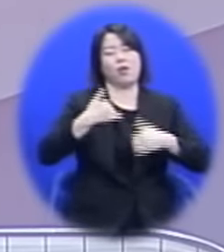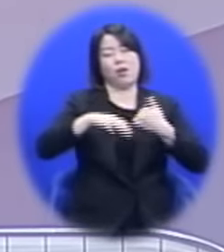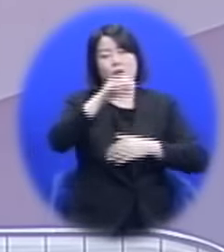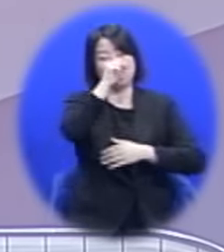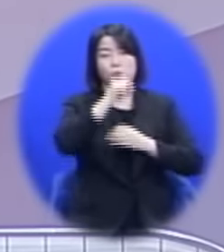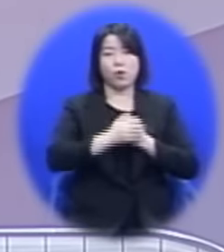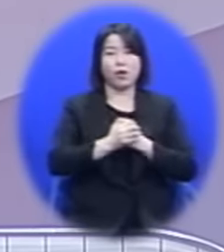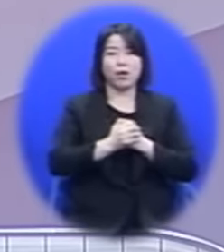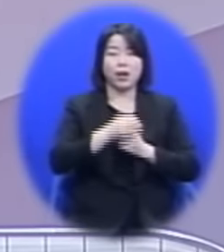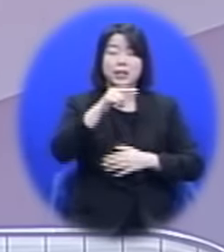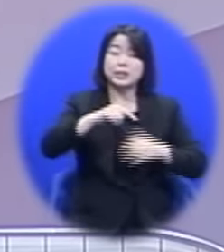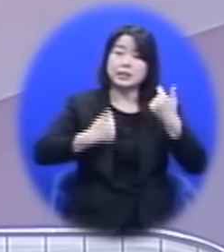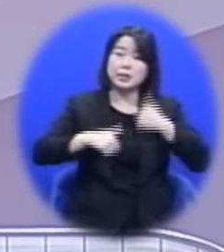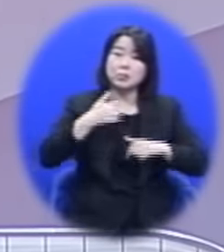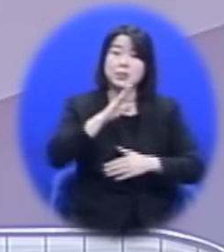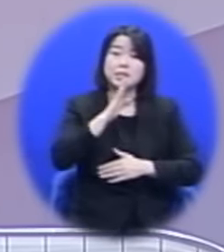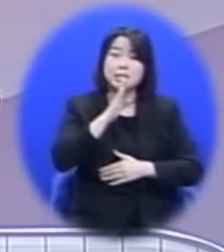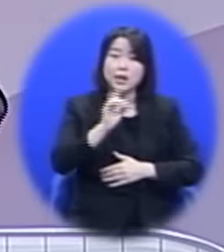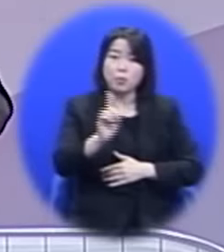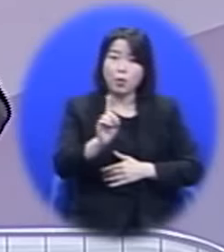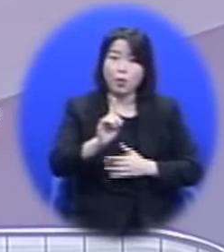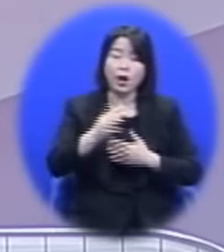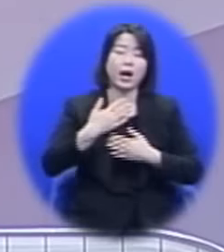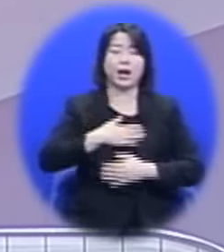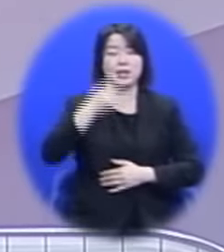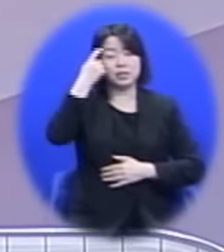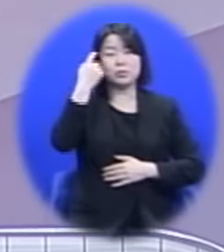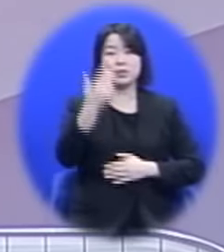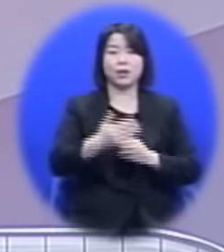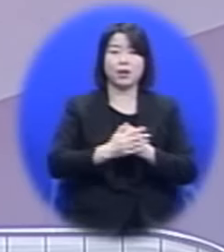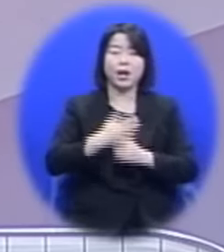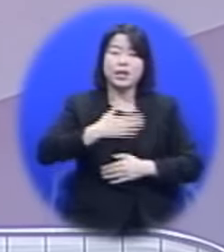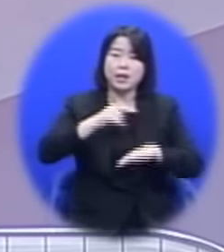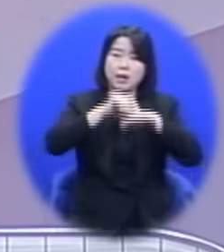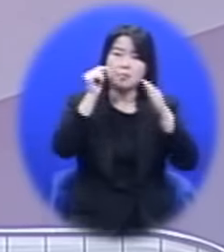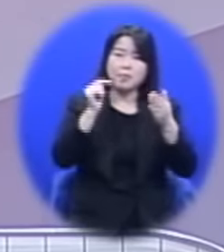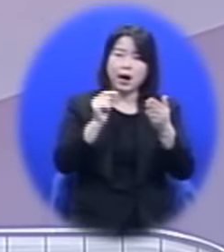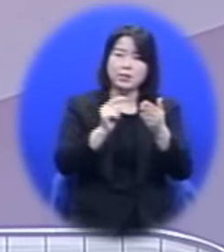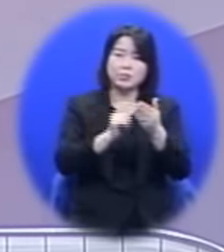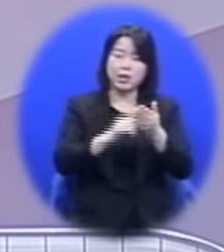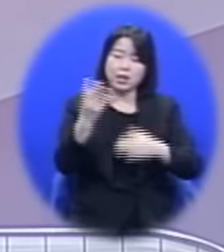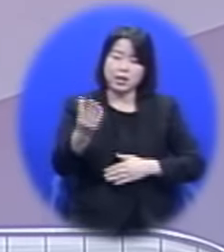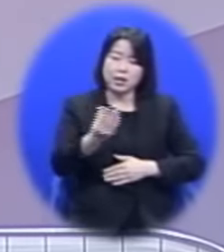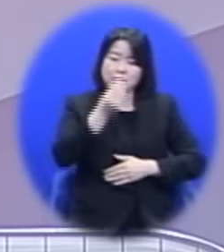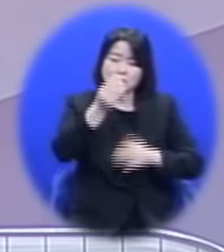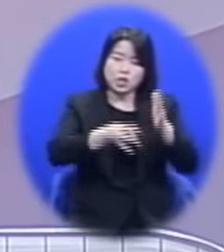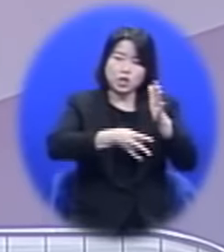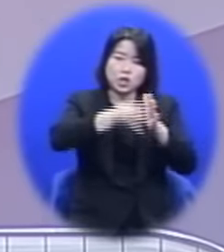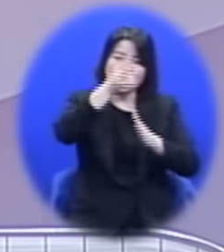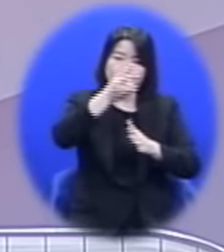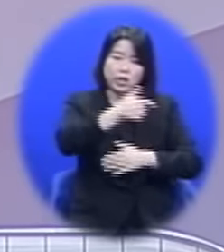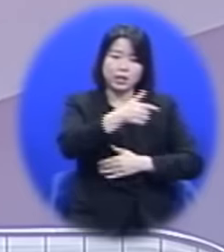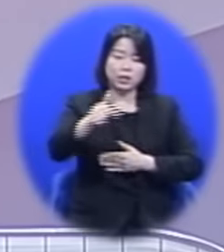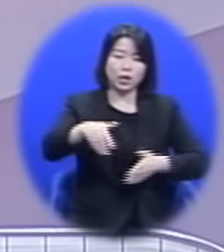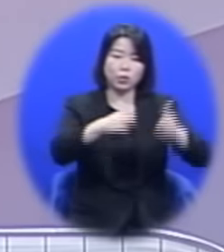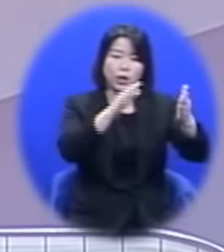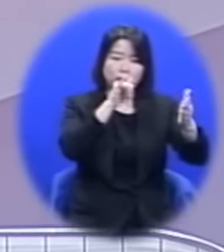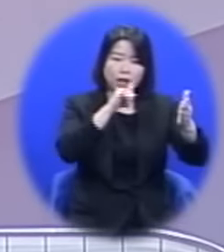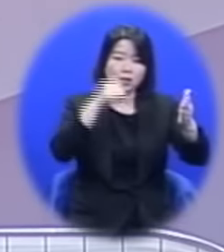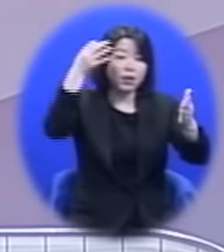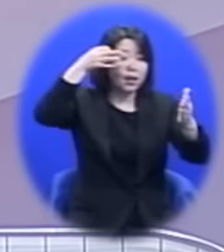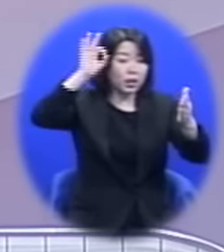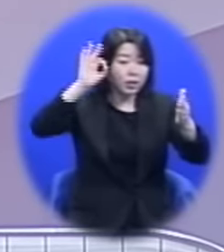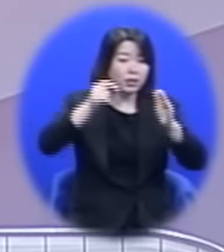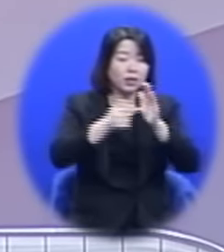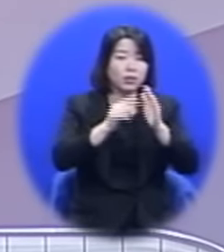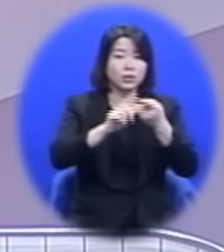기쁨의 실체가 뭔지 아십니까? 제 마음의 시온의 대로가 있다는 것을 제가 깨닫게 된 그 실체가 뭔지 아시겠습니까?